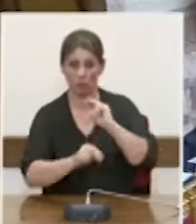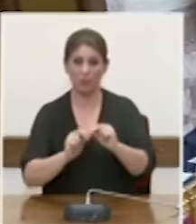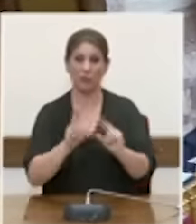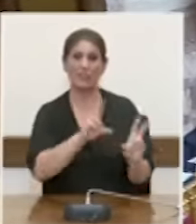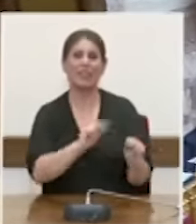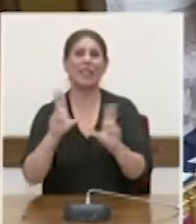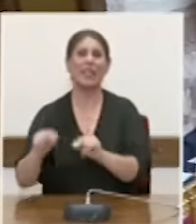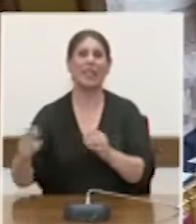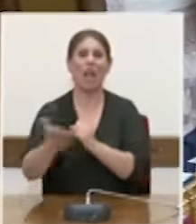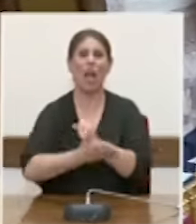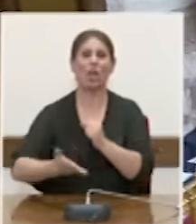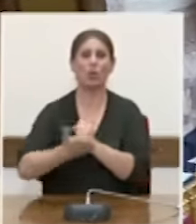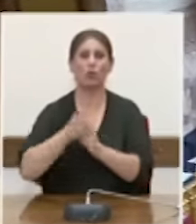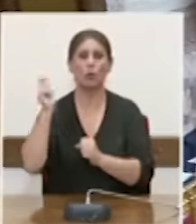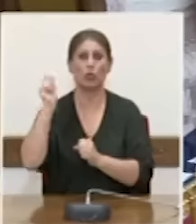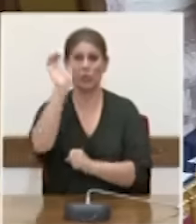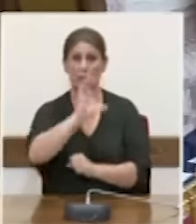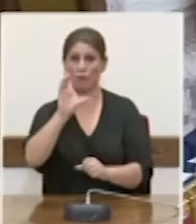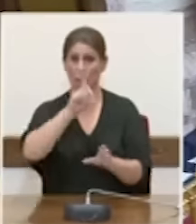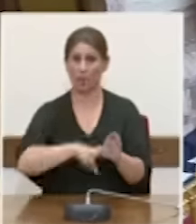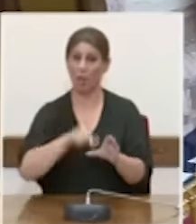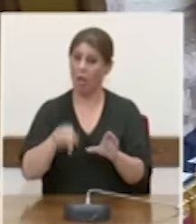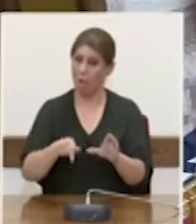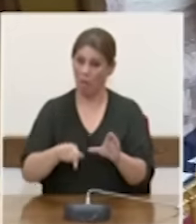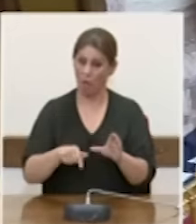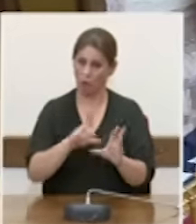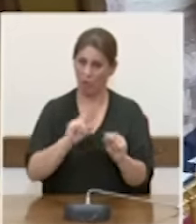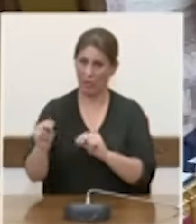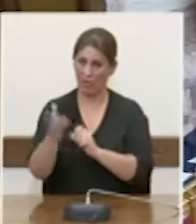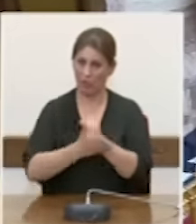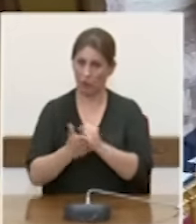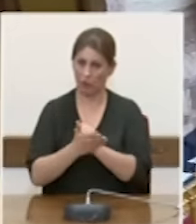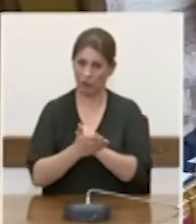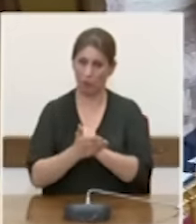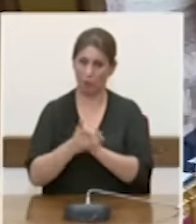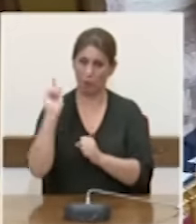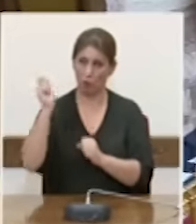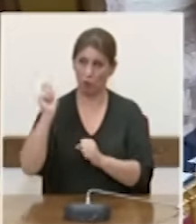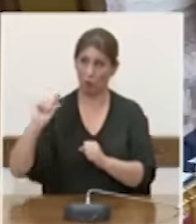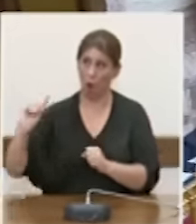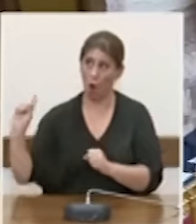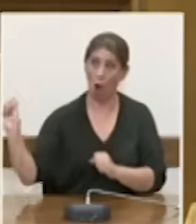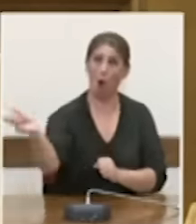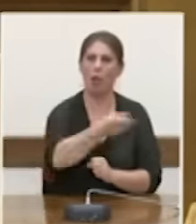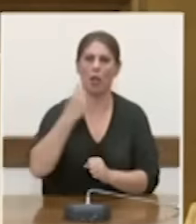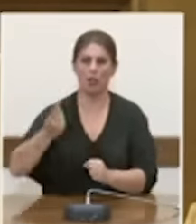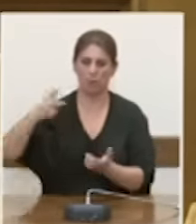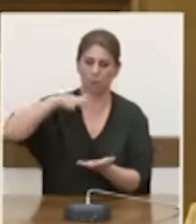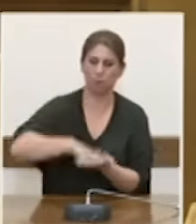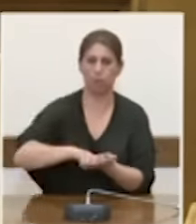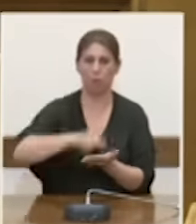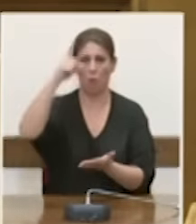της Ευρωπαϊκής Ένωσης, την οποία την έχετε επικυρώσει όλοι εδώ μέσα. Και όταν λέω όλοι, εννοώ όλοι, πλην